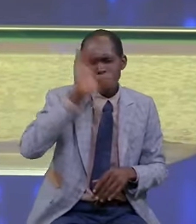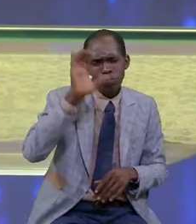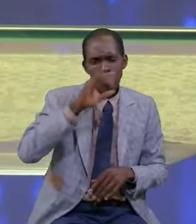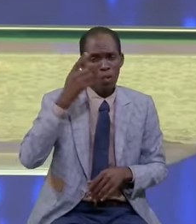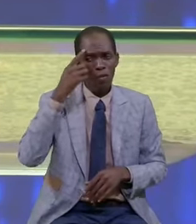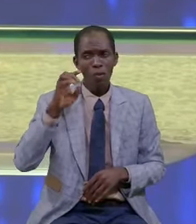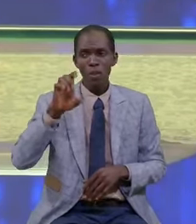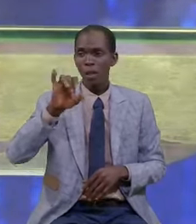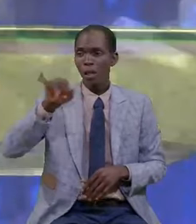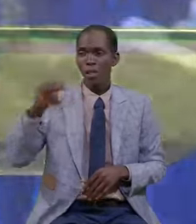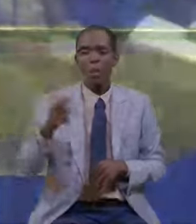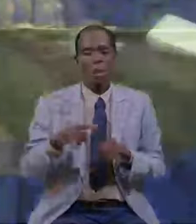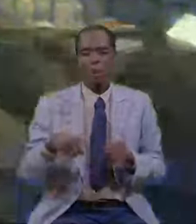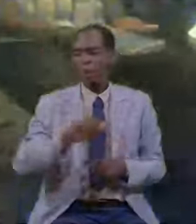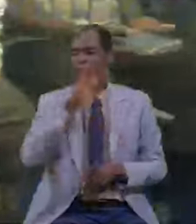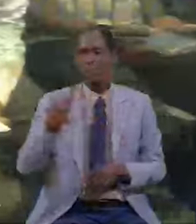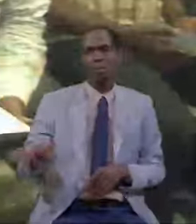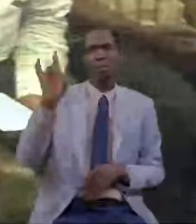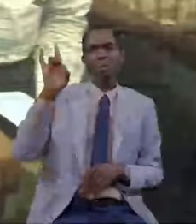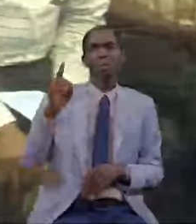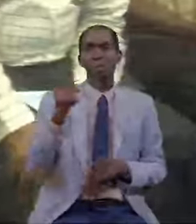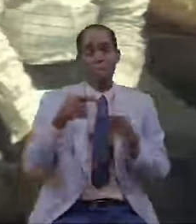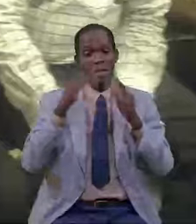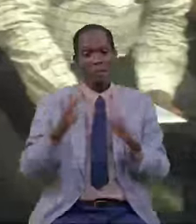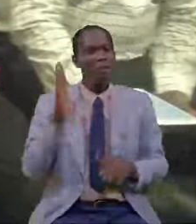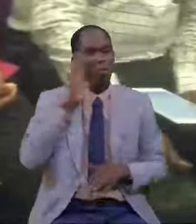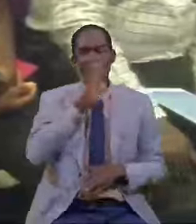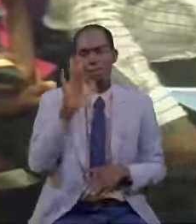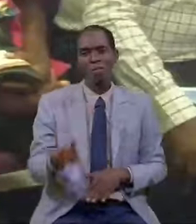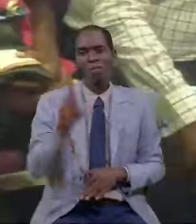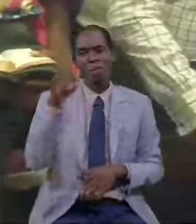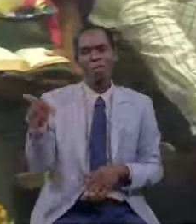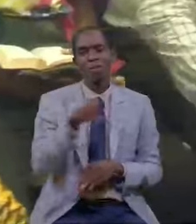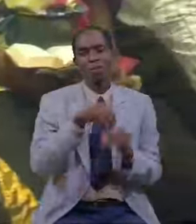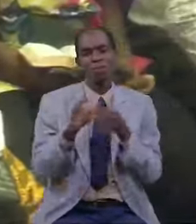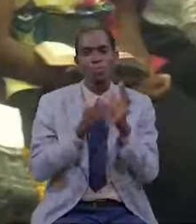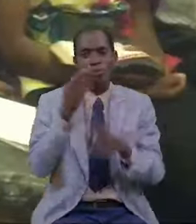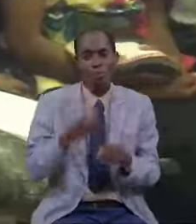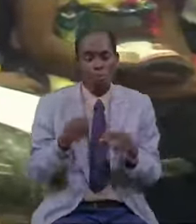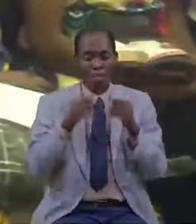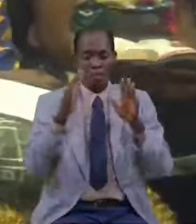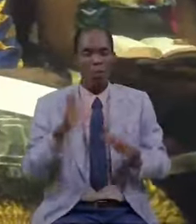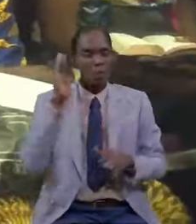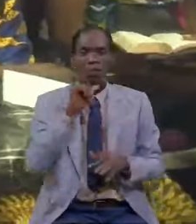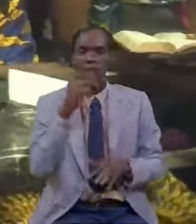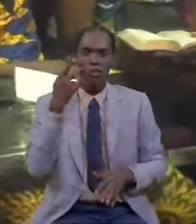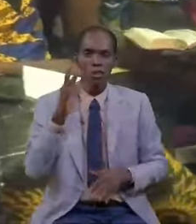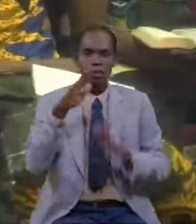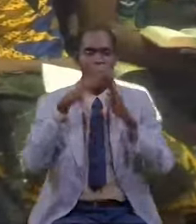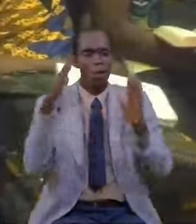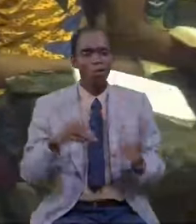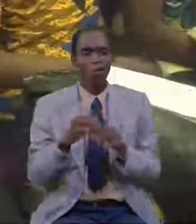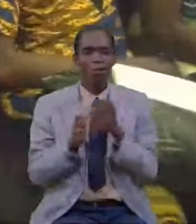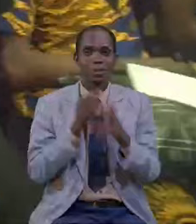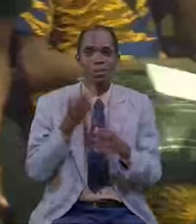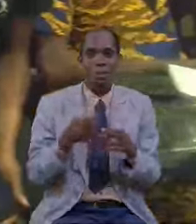Élie. Ils ne vont pas découvrir. Ils ne vont pas découvrir là où tu es. Ils ne vont pas voir ta maison. Ils ne vont pas la